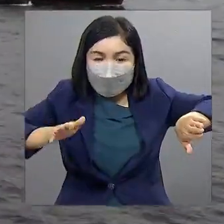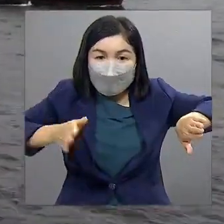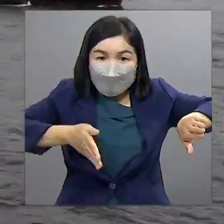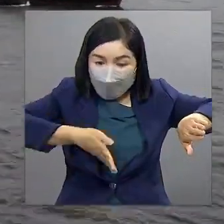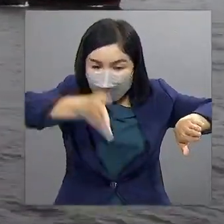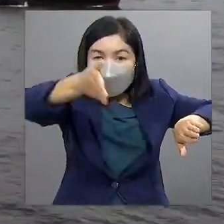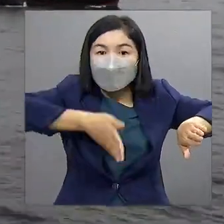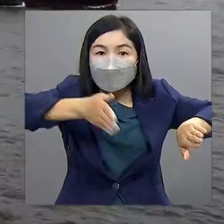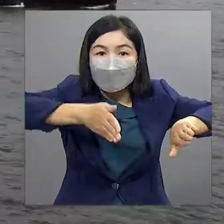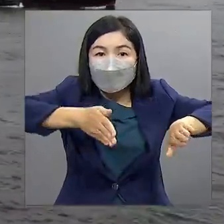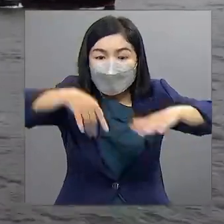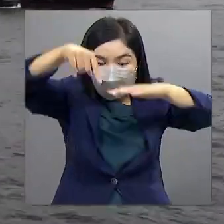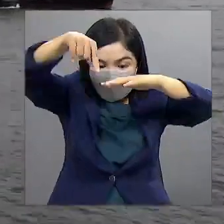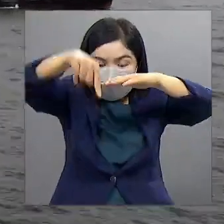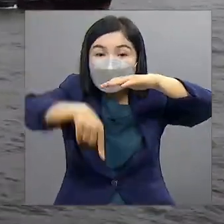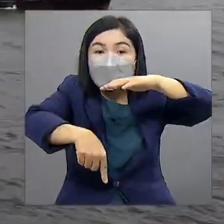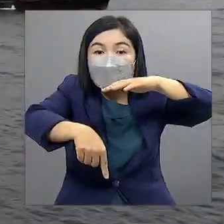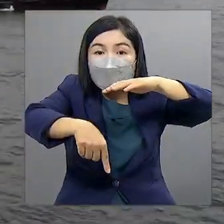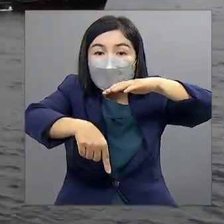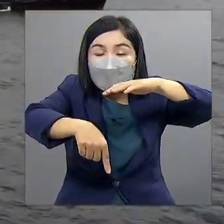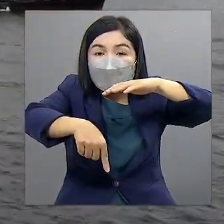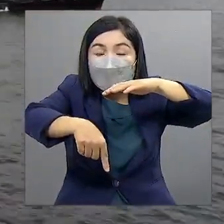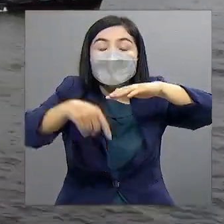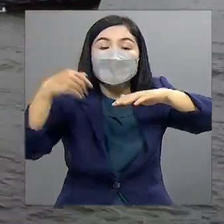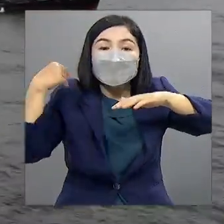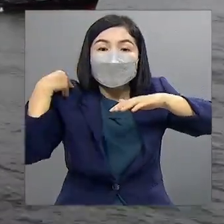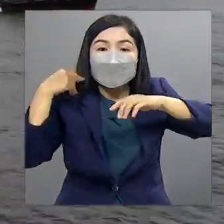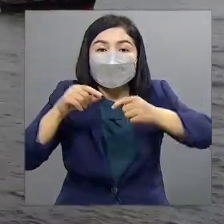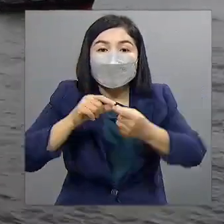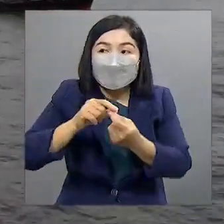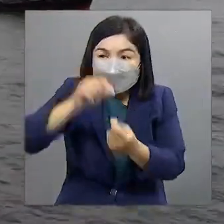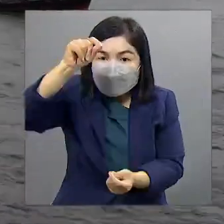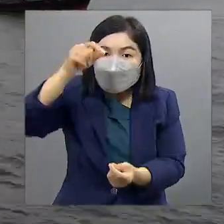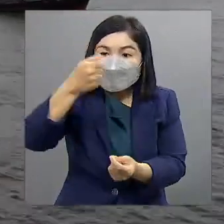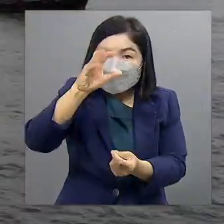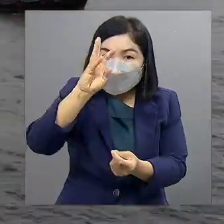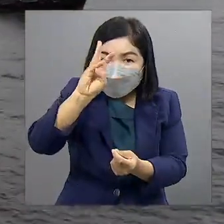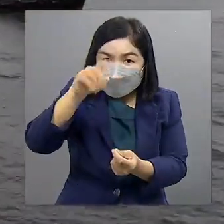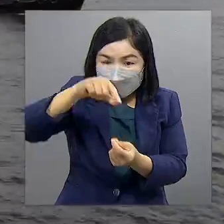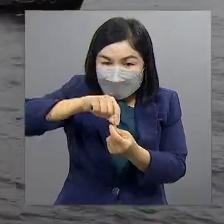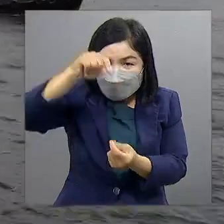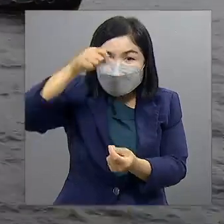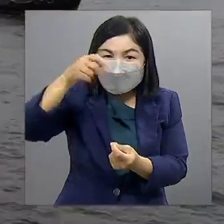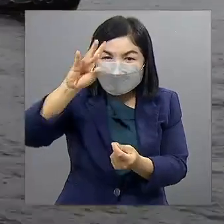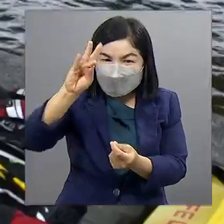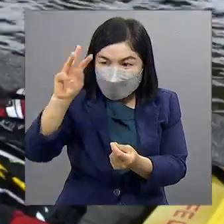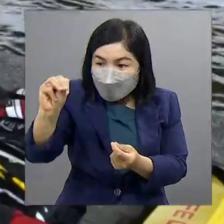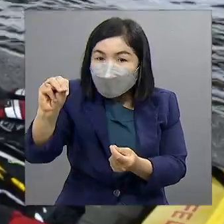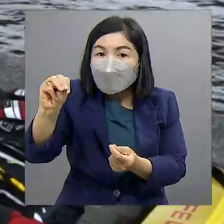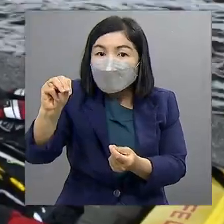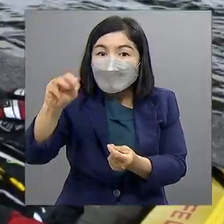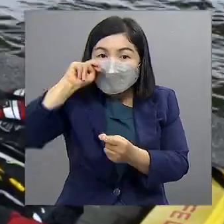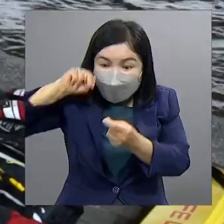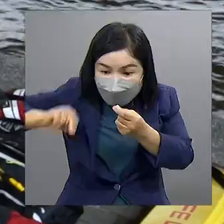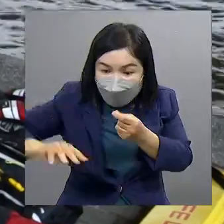างจากทางนู้นมาก็อย่างน้อยก็ต้องมี16 17เมตรขึ้นไปร่องกลางครับนั่นคือแล้วมันมีกระแสน้ำด้วยครับอัน